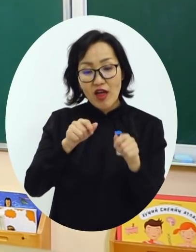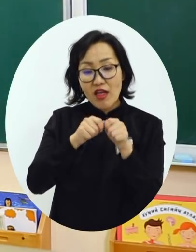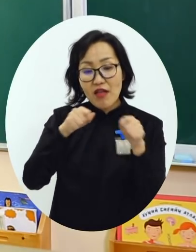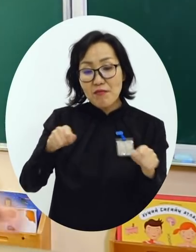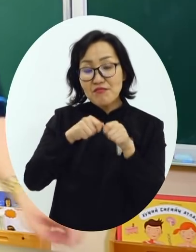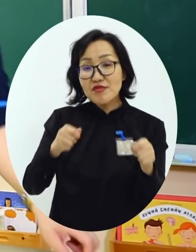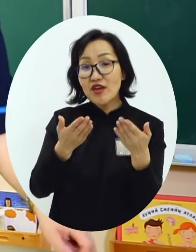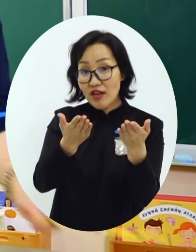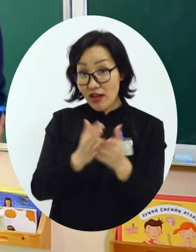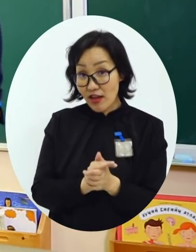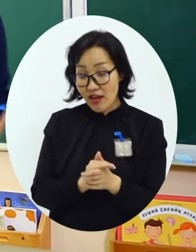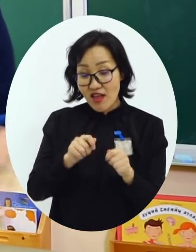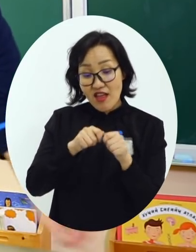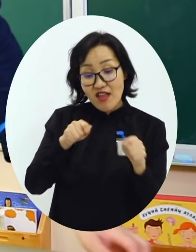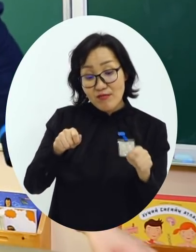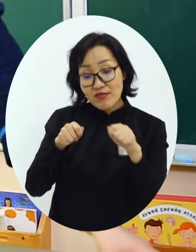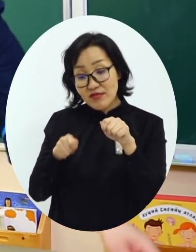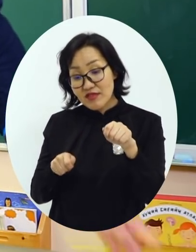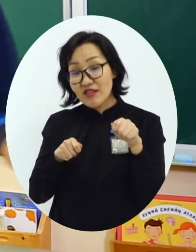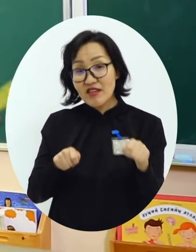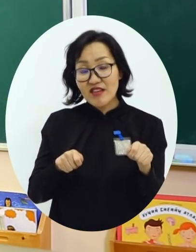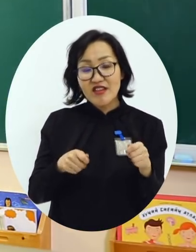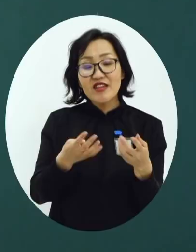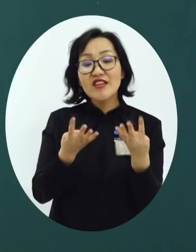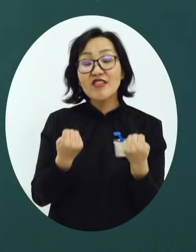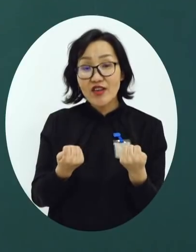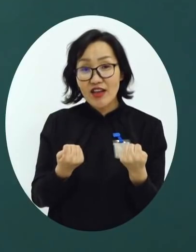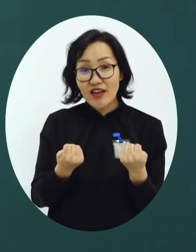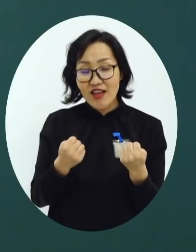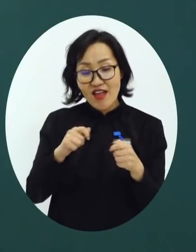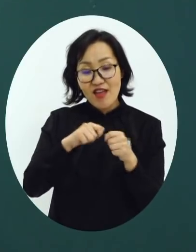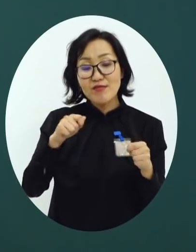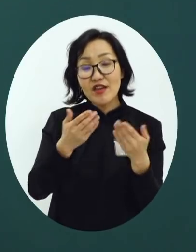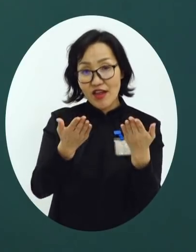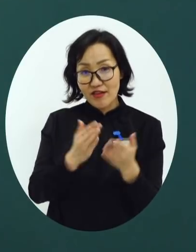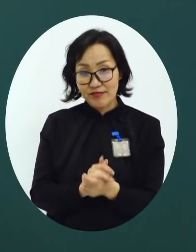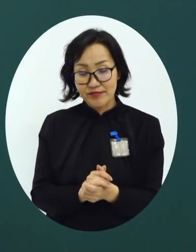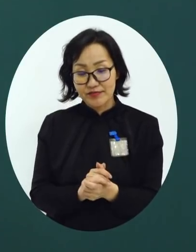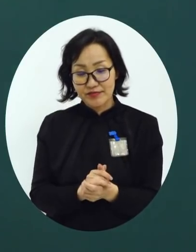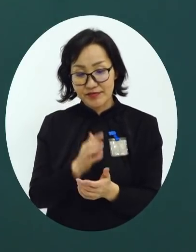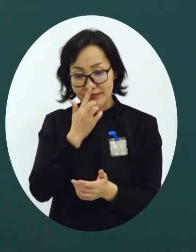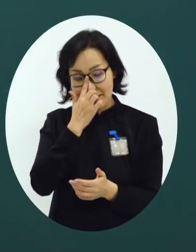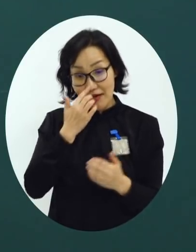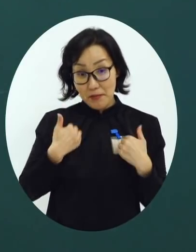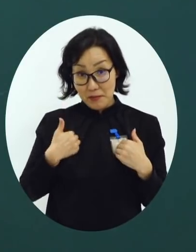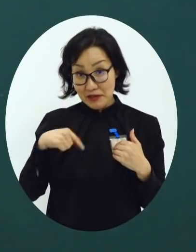зурсан гурвалжин гурван тал нь ямар хэмжээтэй вэ? Хэмжээрэй бүгдээрээ. За,